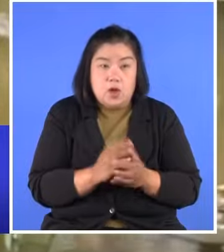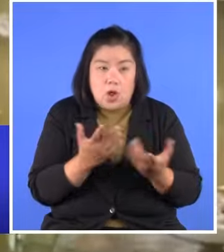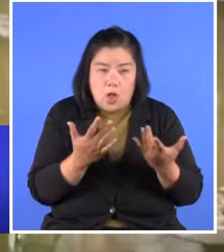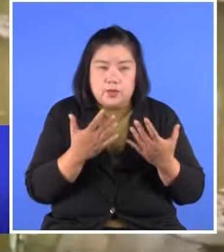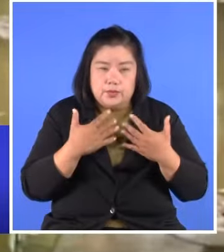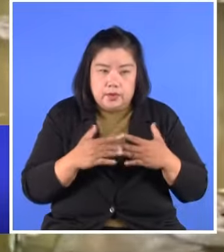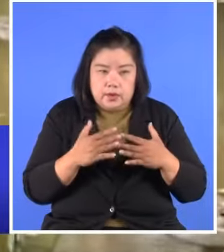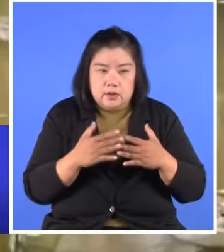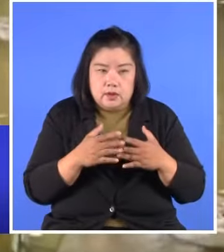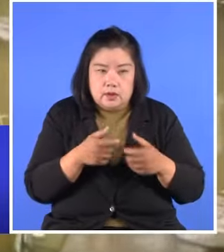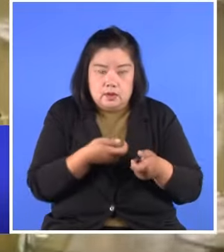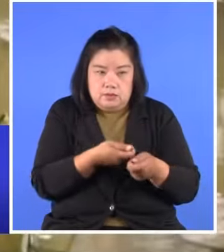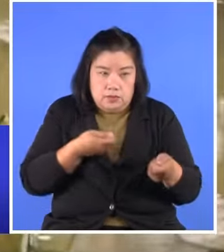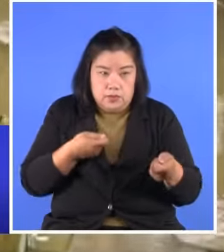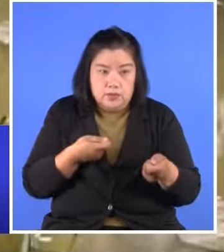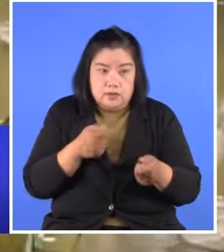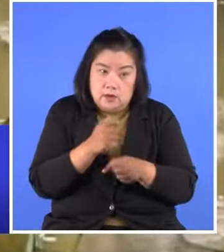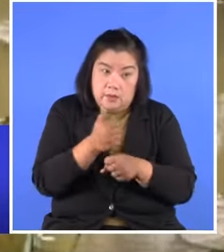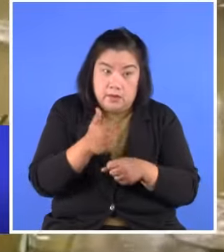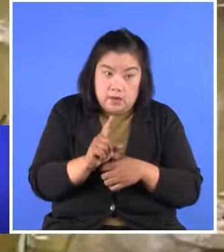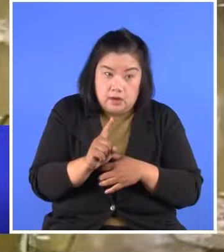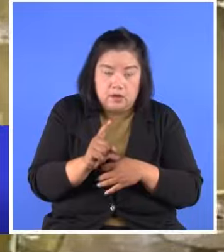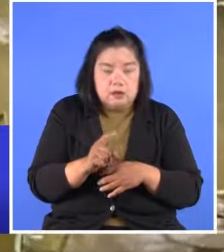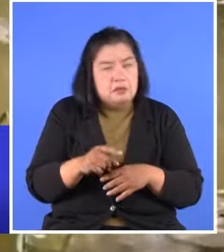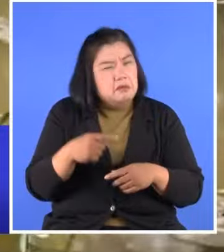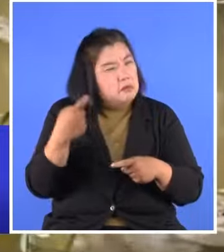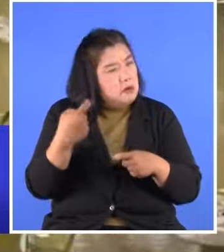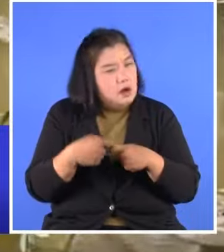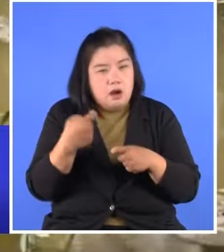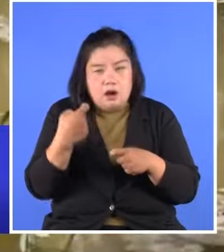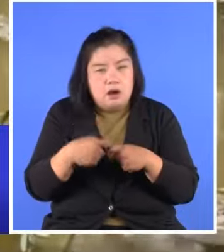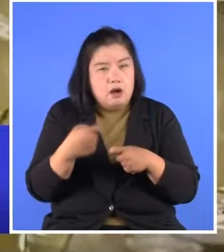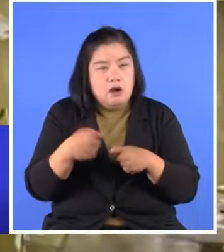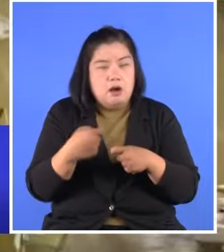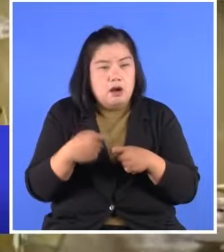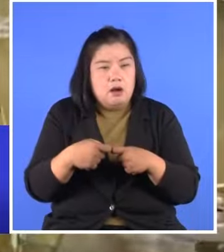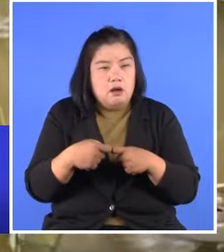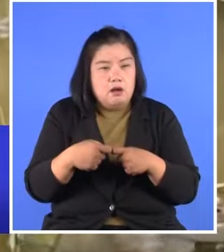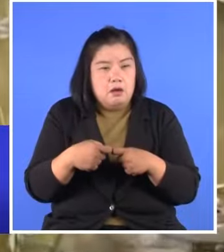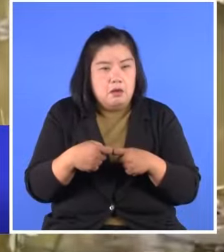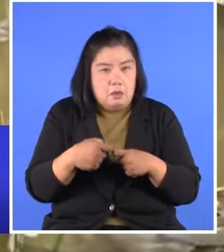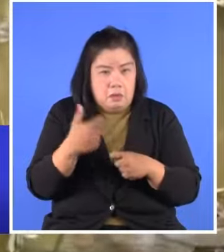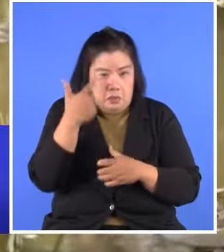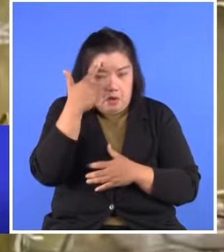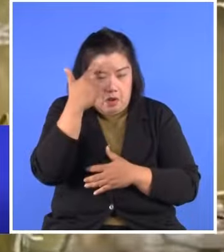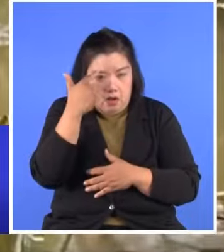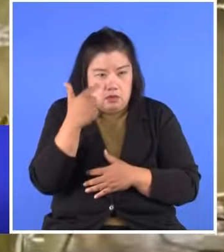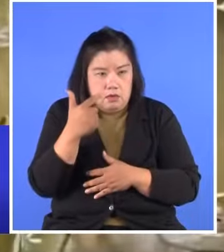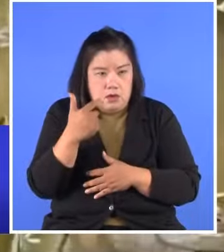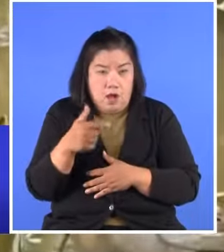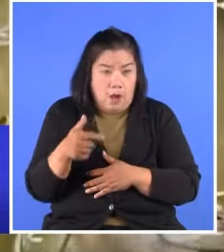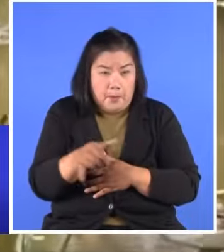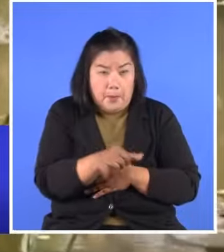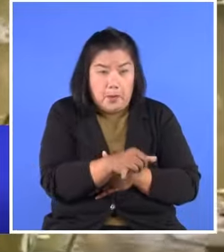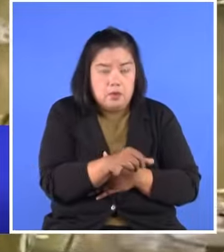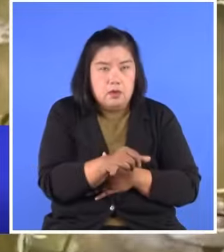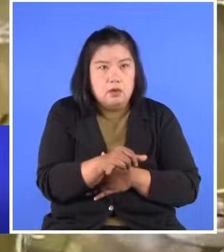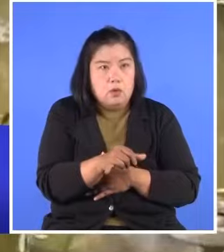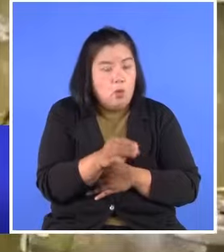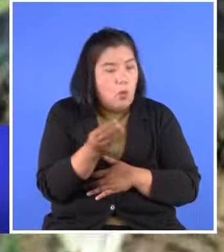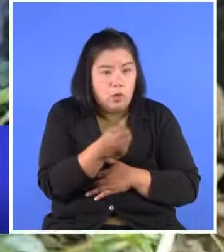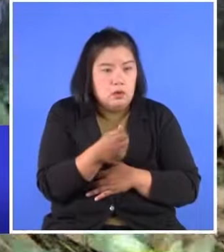สำเร็จมั้ยสำเร็จมั้ยไม่ง่ายฮะไม่ง่ายจระเขเนี่ยสัญชาตญาณเนี่ยไวอ่านิ่งๆแต่ไวนะครับเอาบ่วงไป